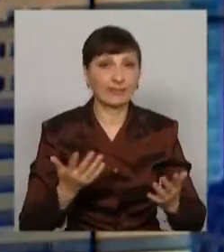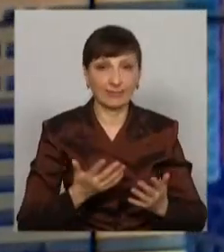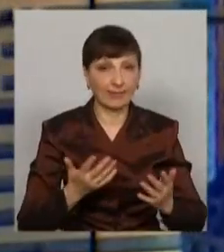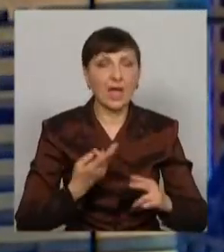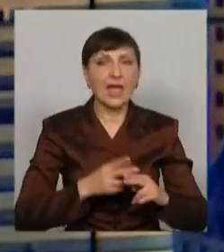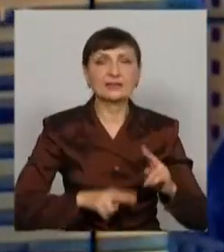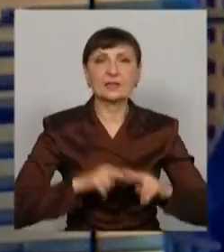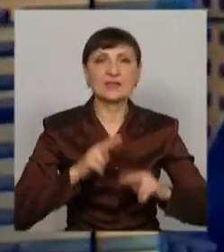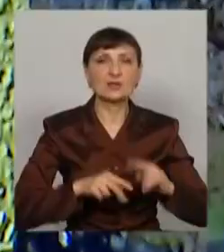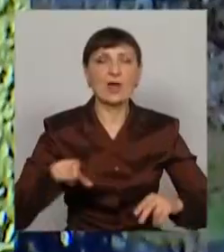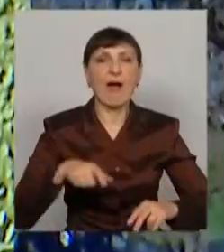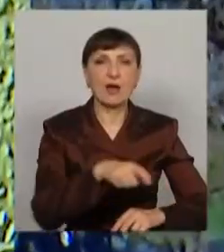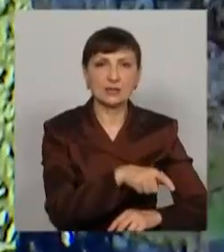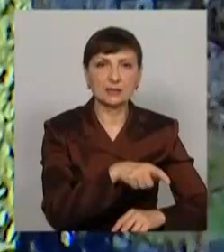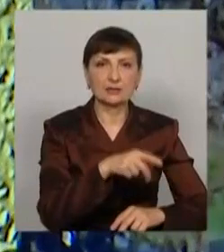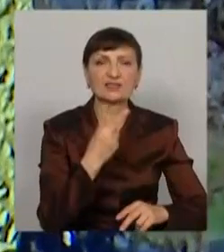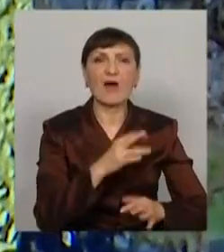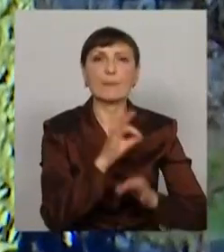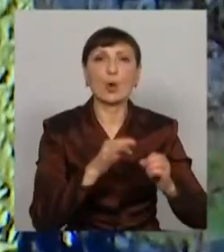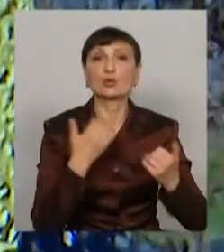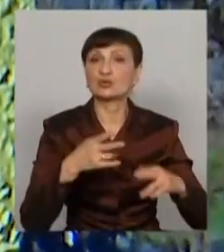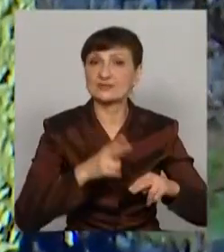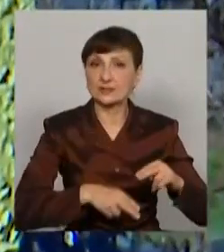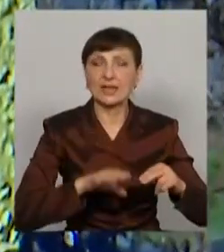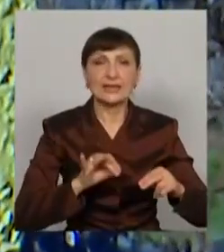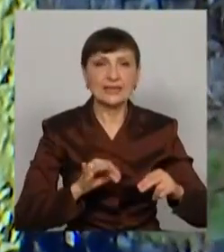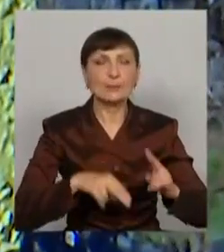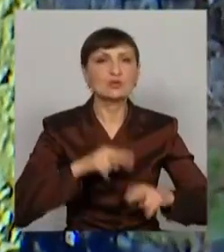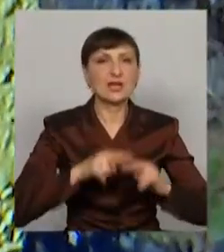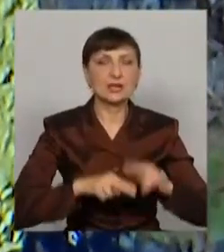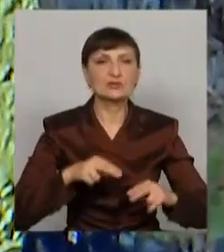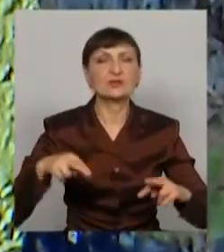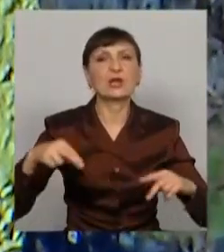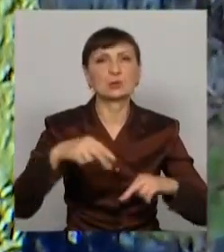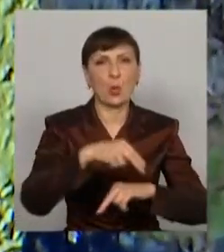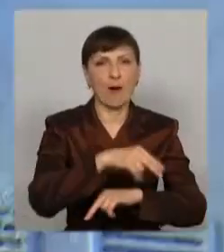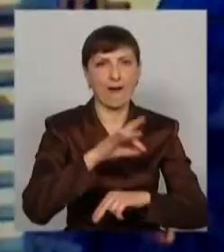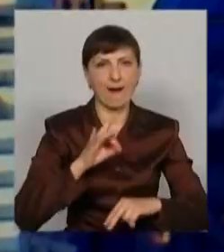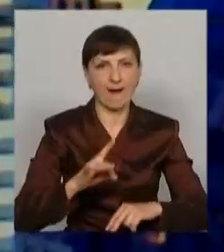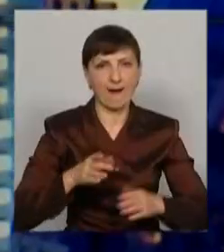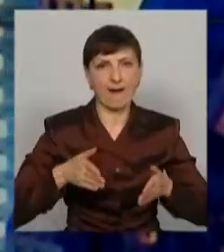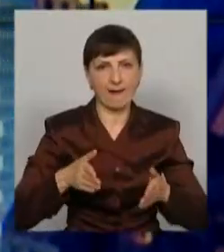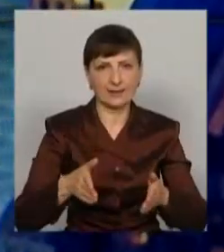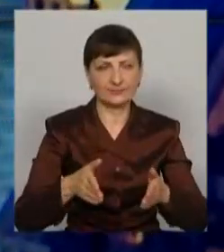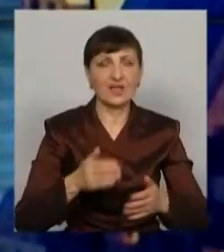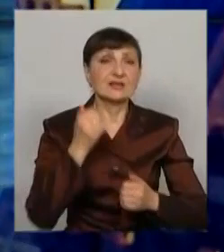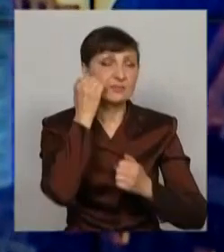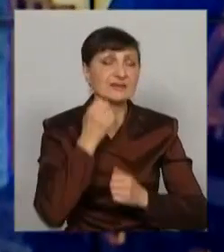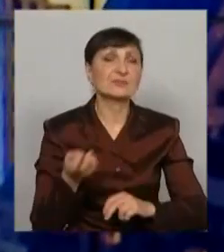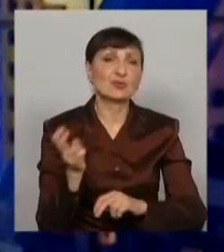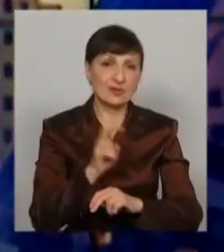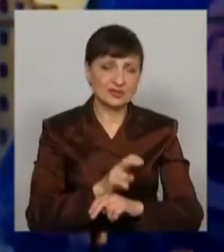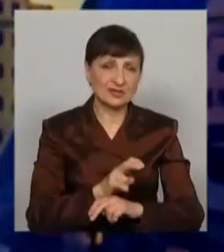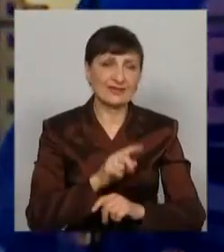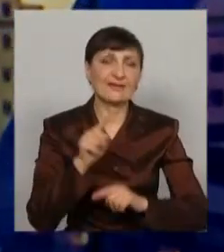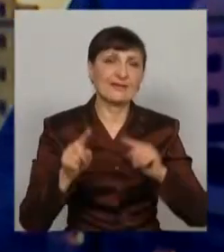по строительству арочных сетей 2 проекта мы завершили. И по строительству тротуара. Спасибо большое, что пришли к нам в